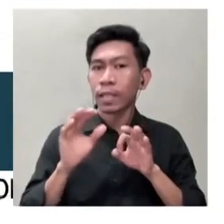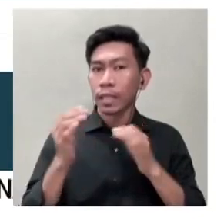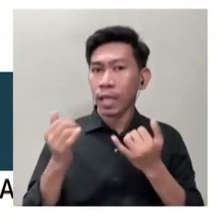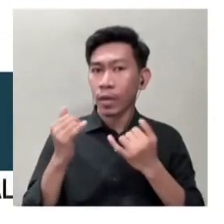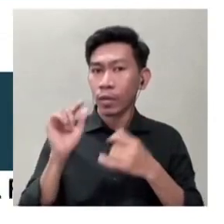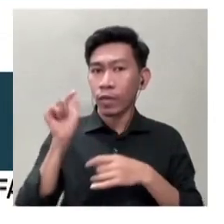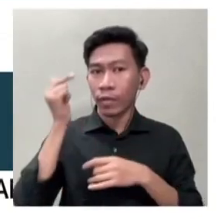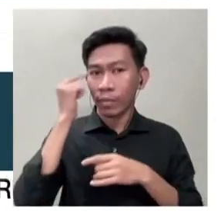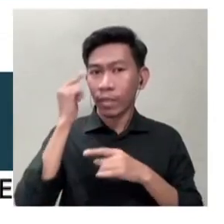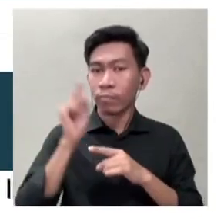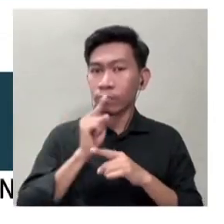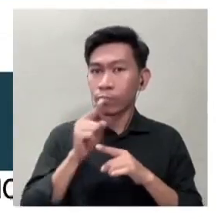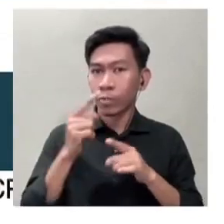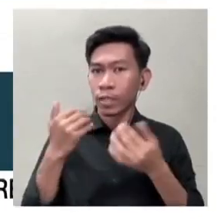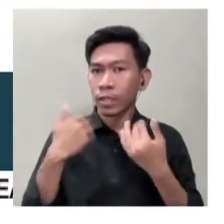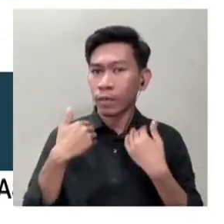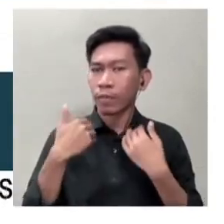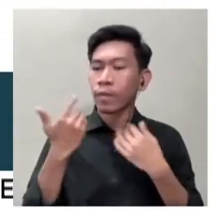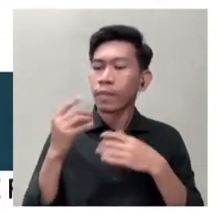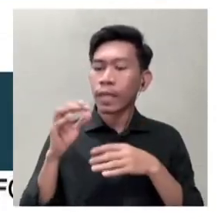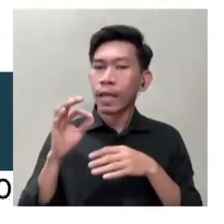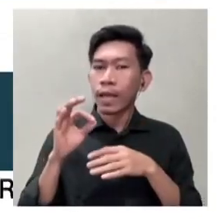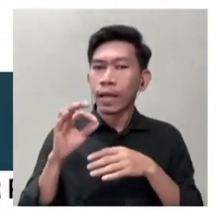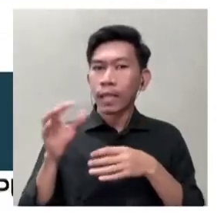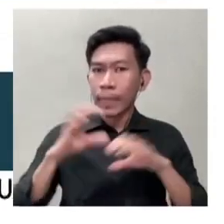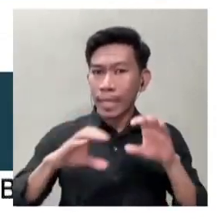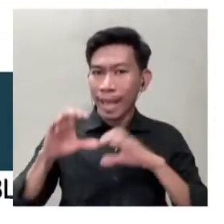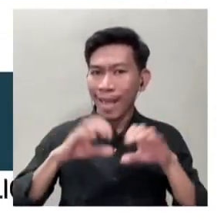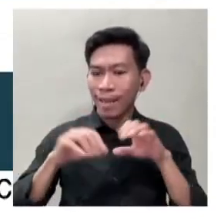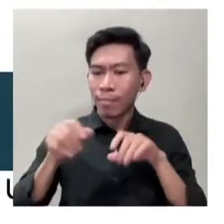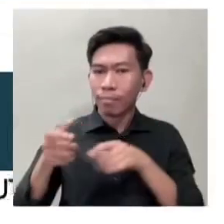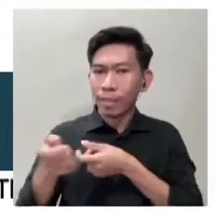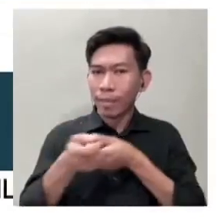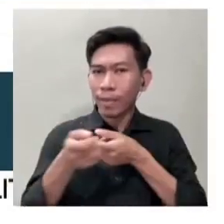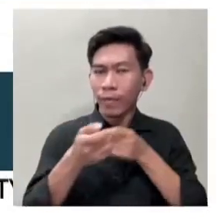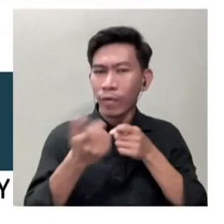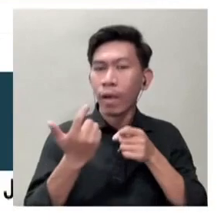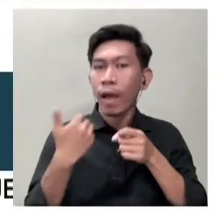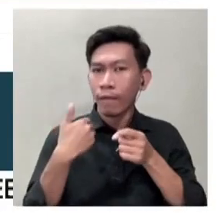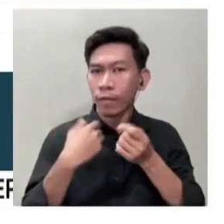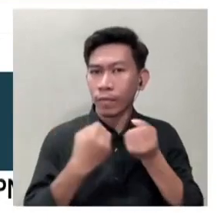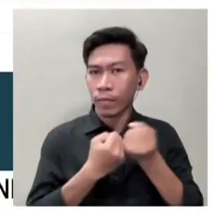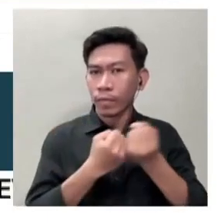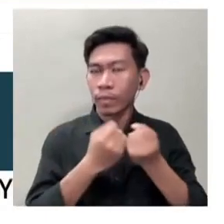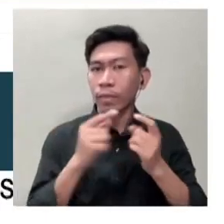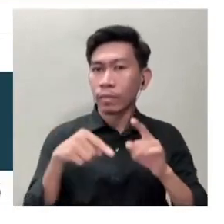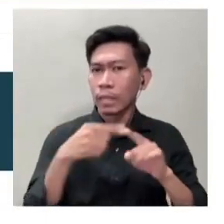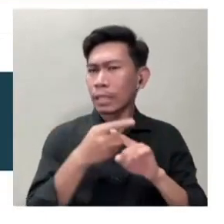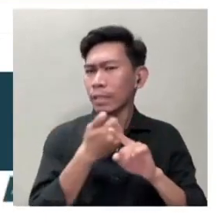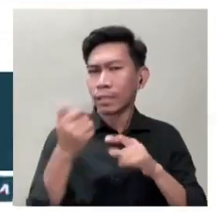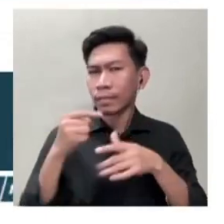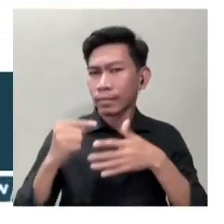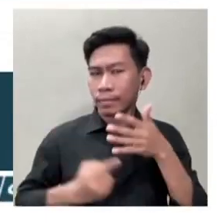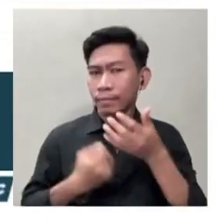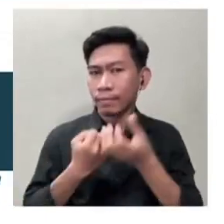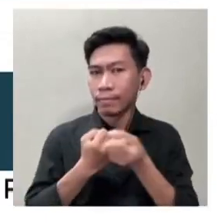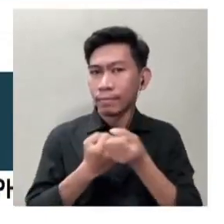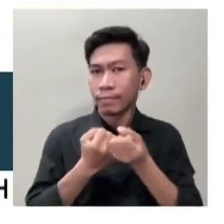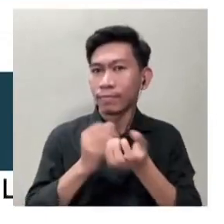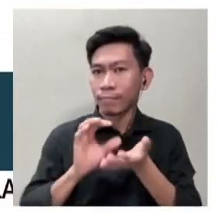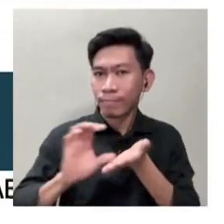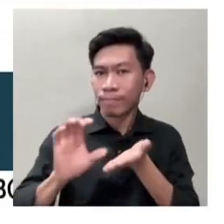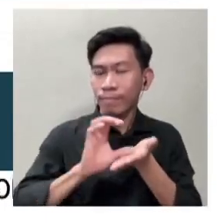government, yung fertilizer subsidy, binibigay pa rin sa magsasaka yun, aside from seed subsidy. So with this, no,